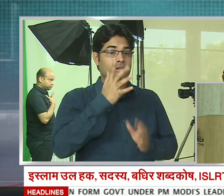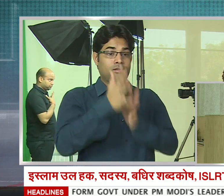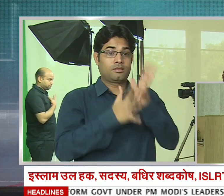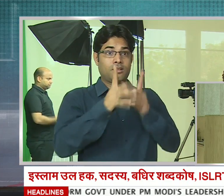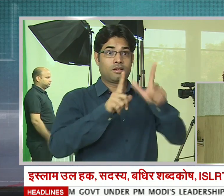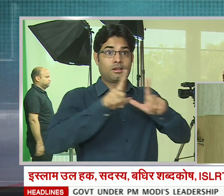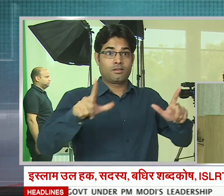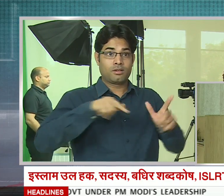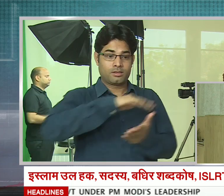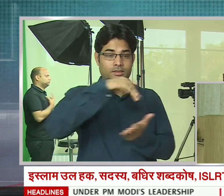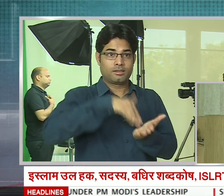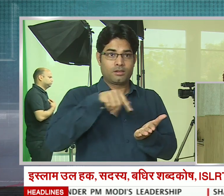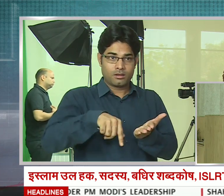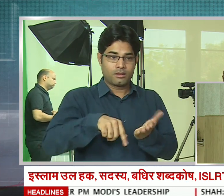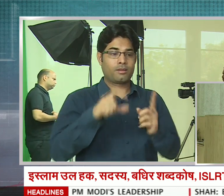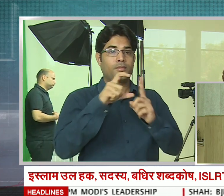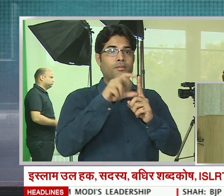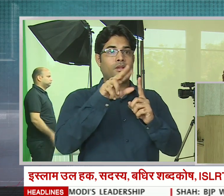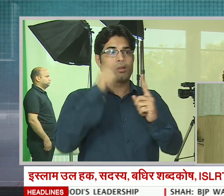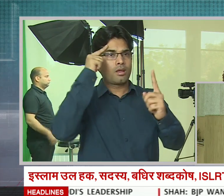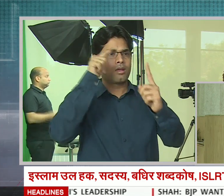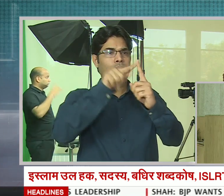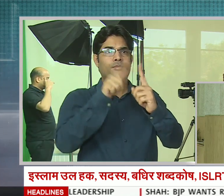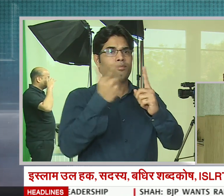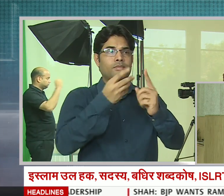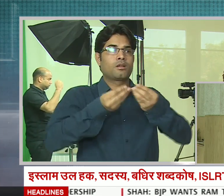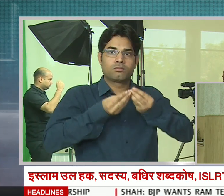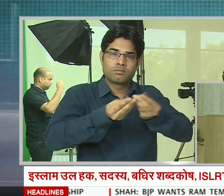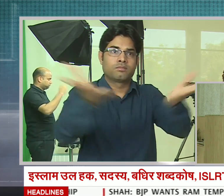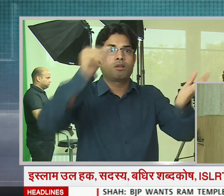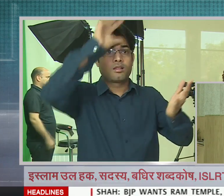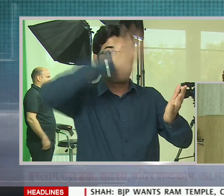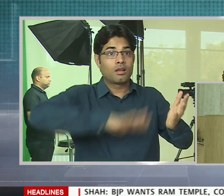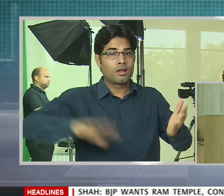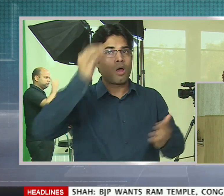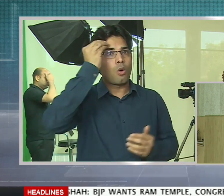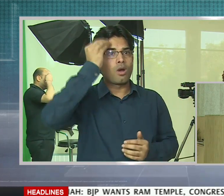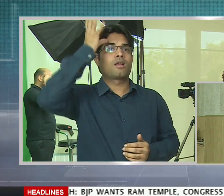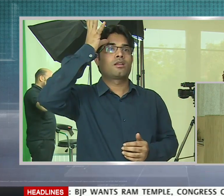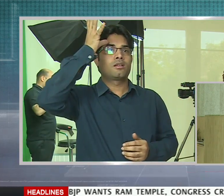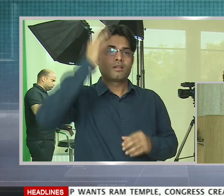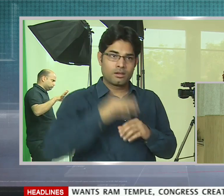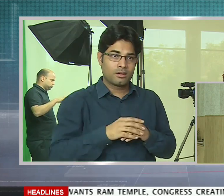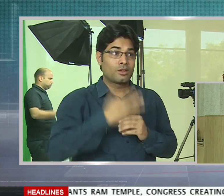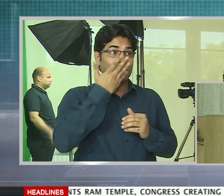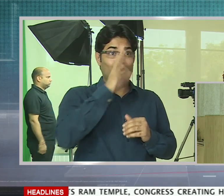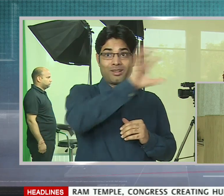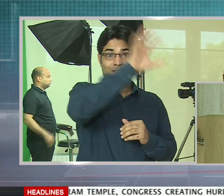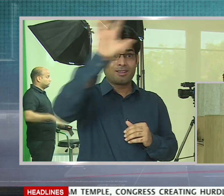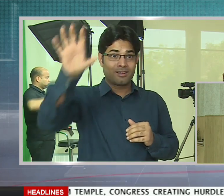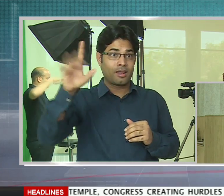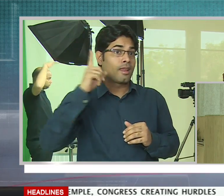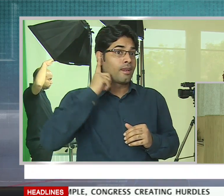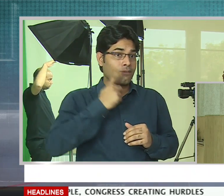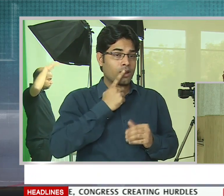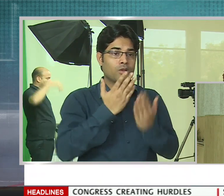इंडिया में जितने भी डेफ लोग ये जो है ISLRTC में जो डिक्शनरी का एम क्या है कि इंडिया में जितने भी लोगों को है अवेयरनेस दी